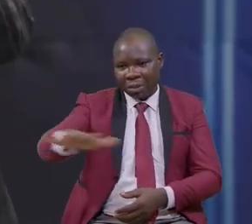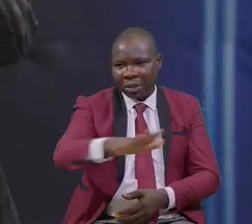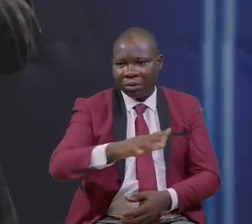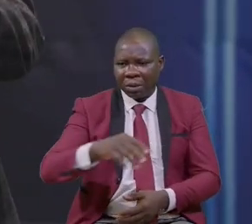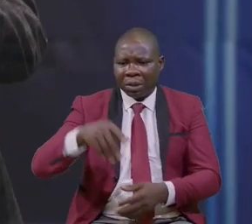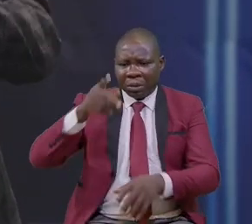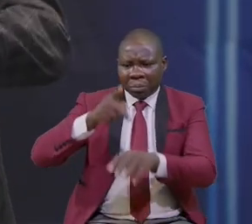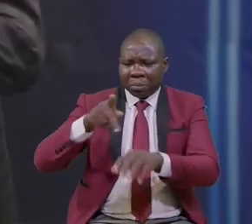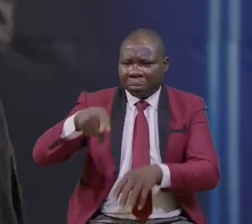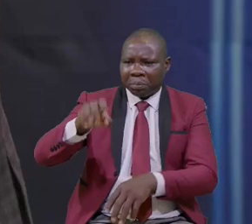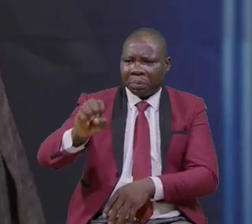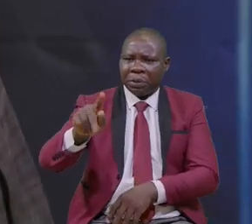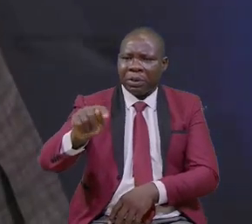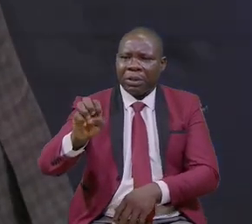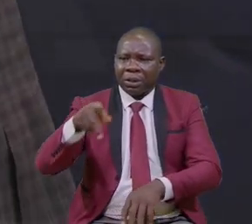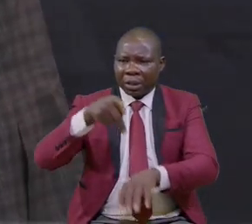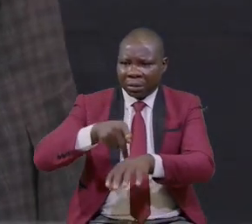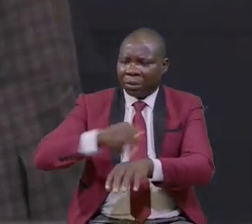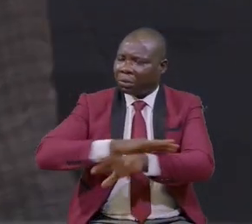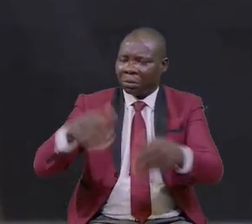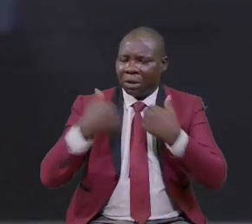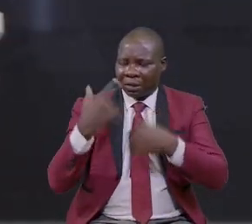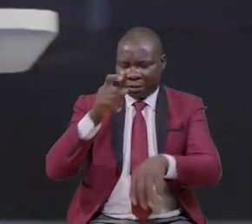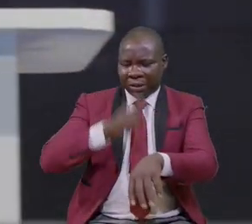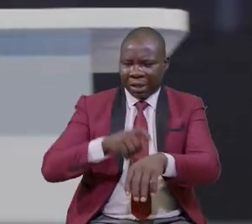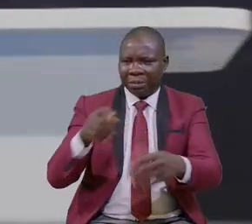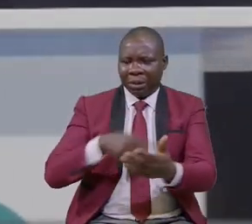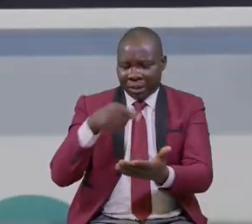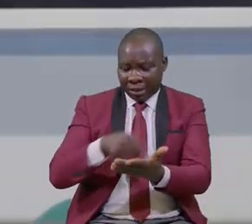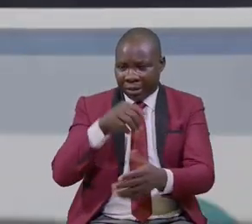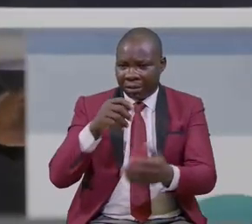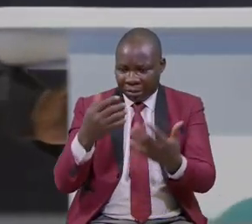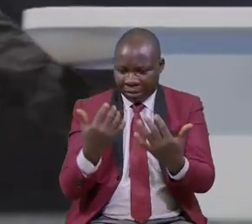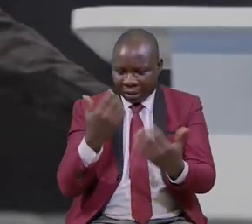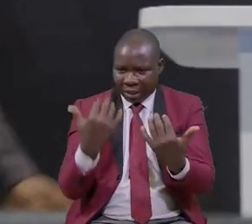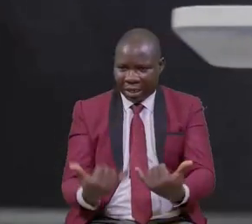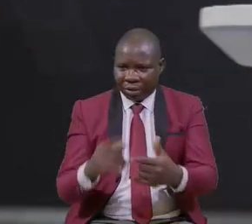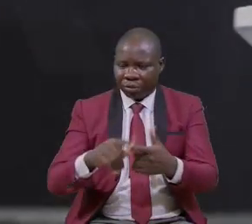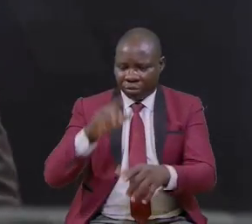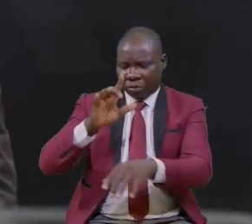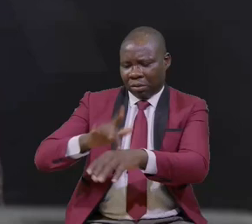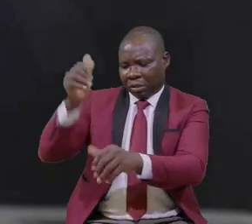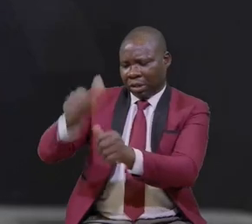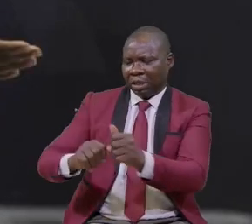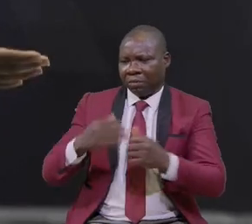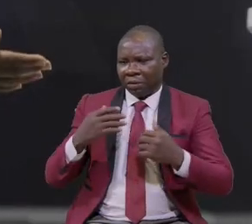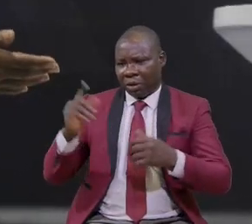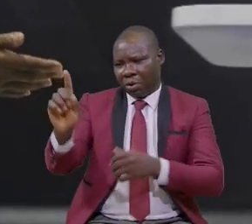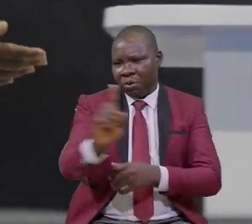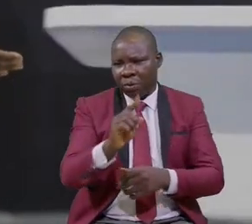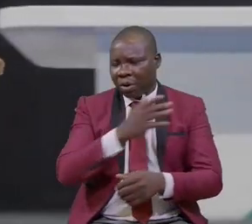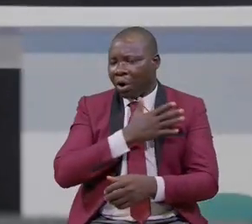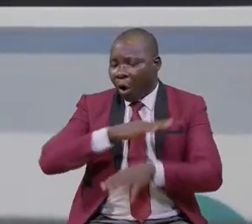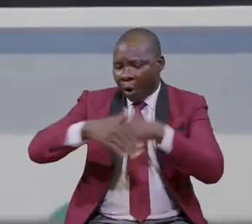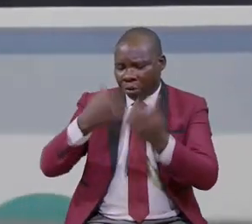Pierre n'avait pas le temps de parler à tout le monde. Et tous ces malades donc qui étaient là.